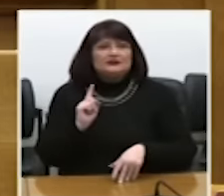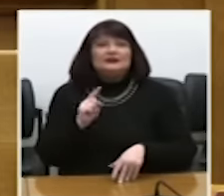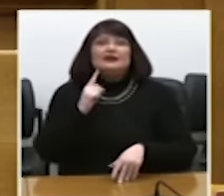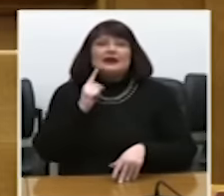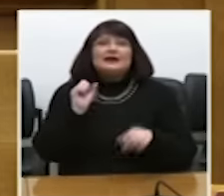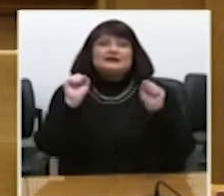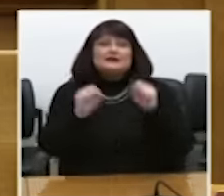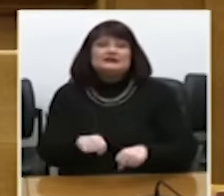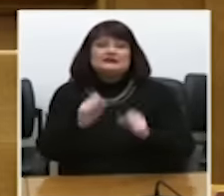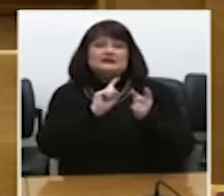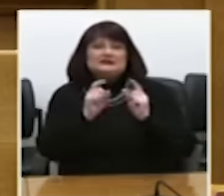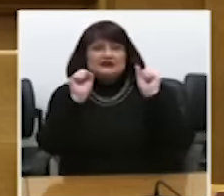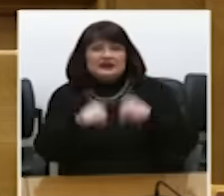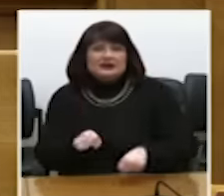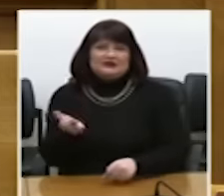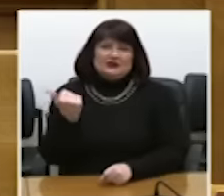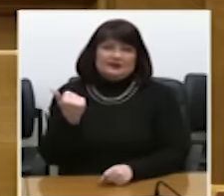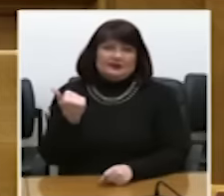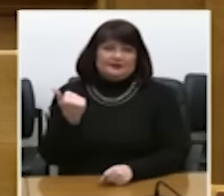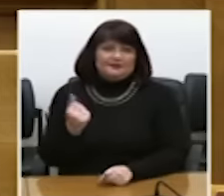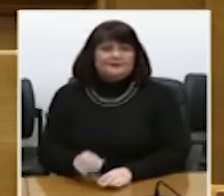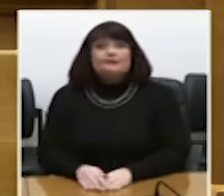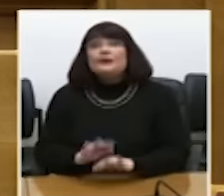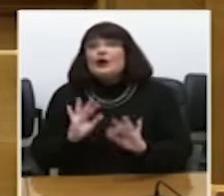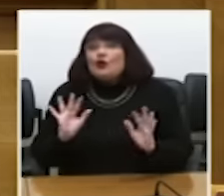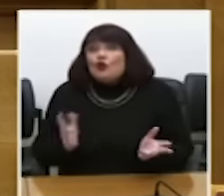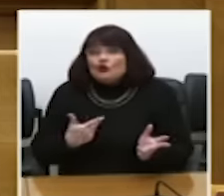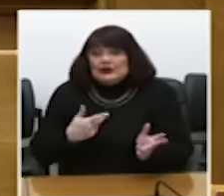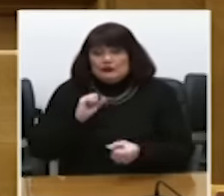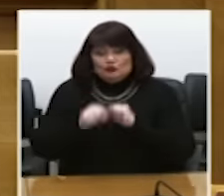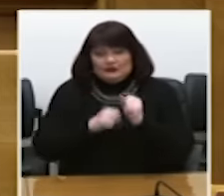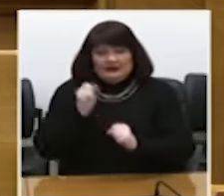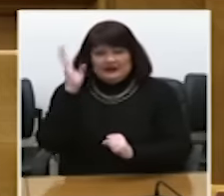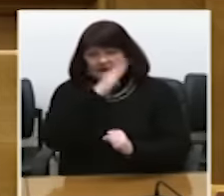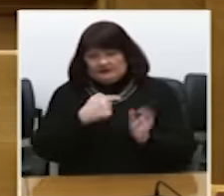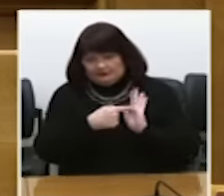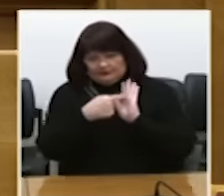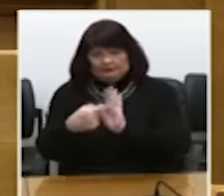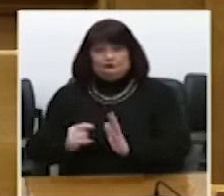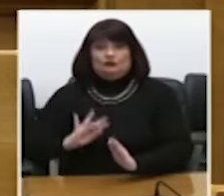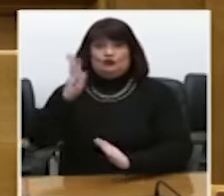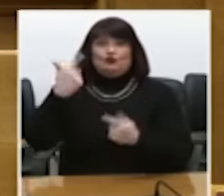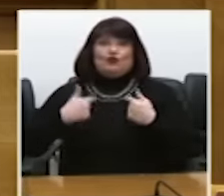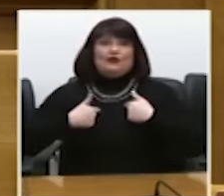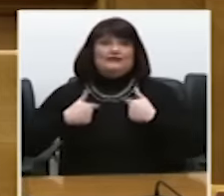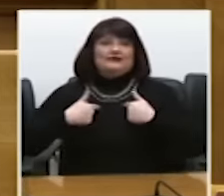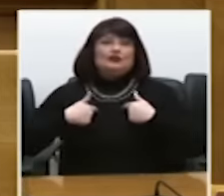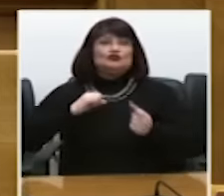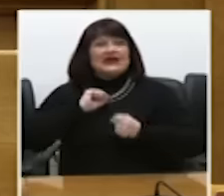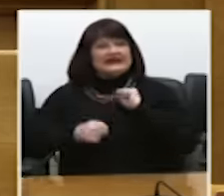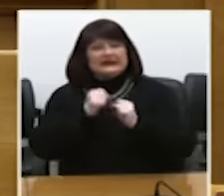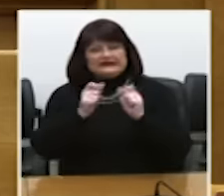συνένεσης. Αυτά παθαίνεις όταν προσπαθείς να εμφανίσεις ως δήθεν προοδευτικές αντιδραστικές